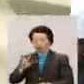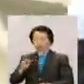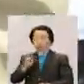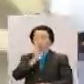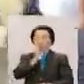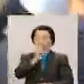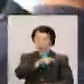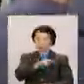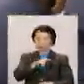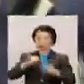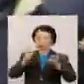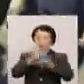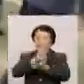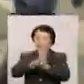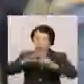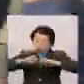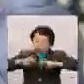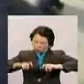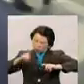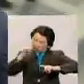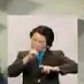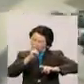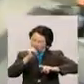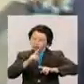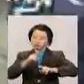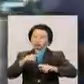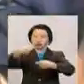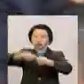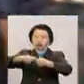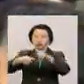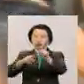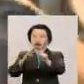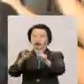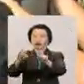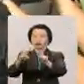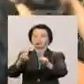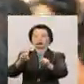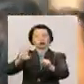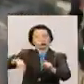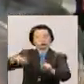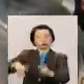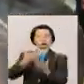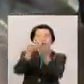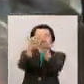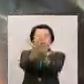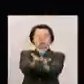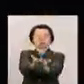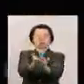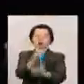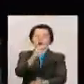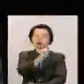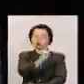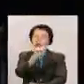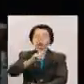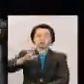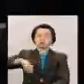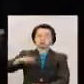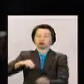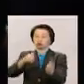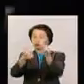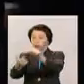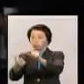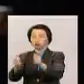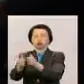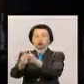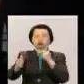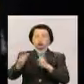IP berhubung pelbagai penipuan berkaitan 1MDB masih belum dikemukakan kepada Jabatan Peguam Negara oleh Suruhanjaya